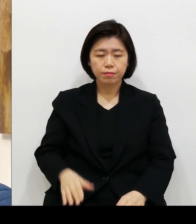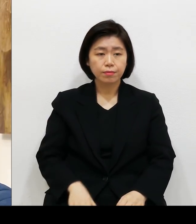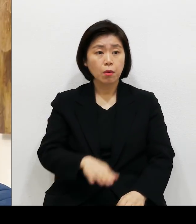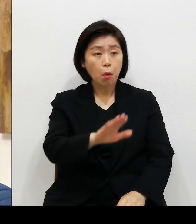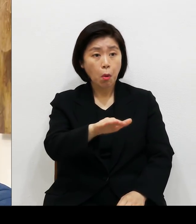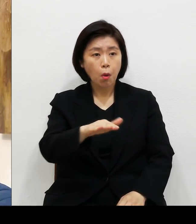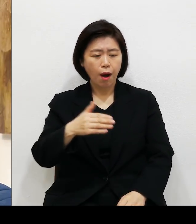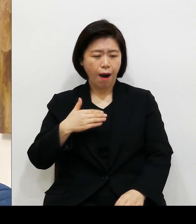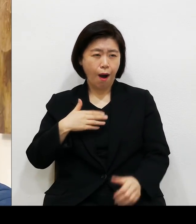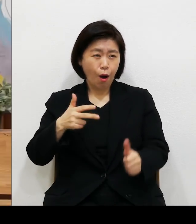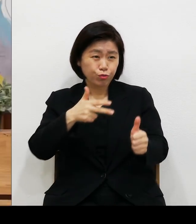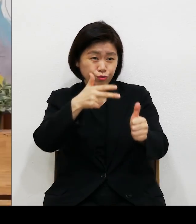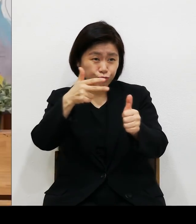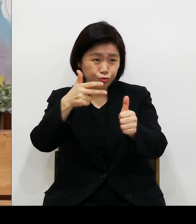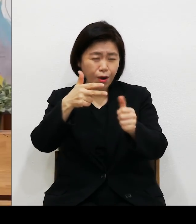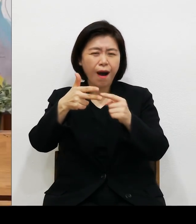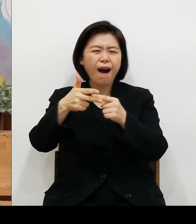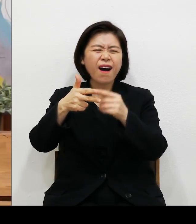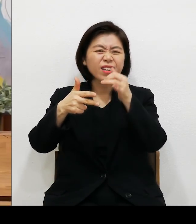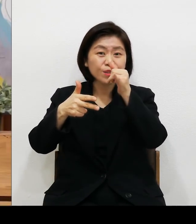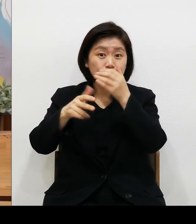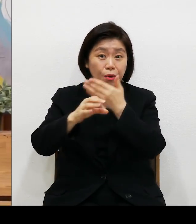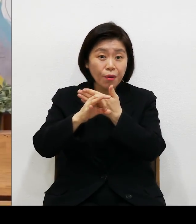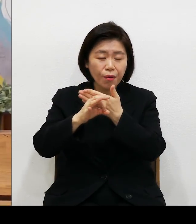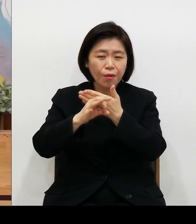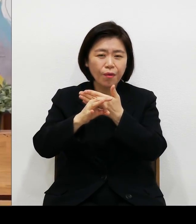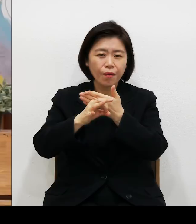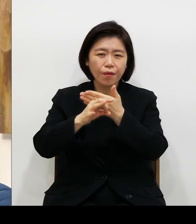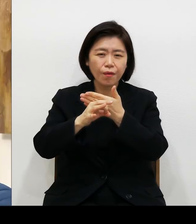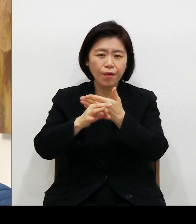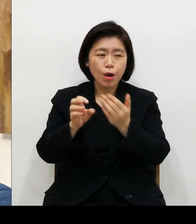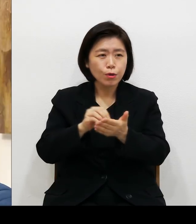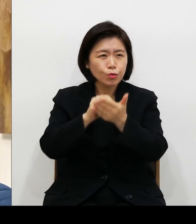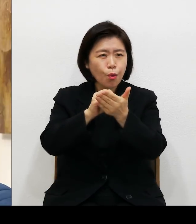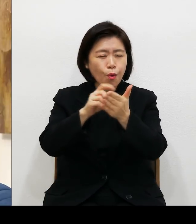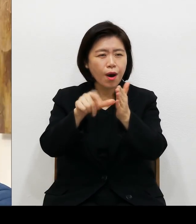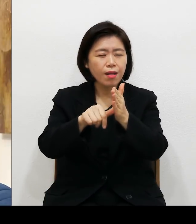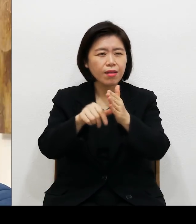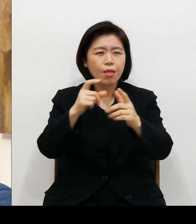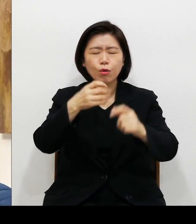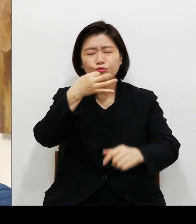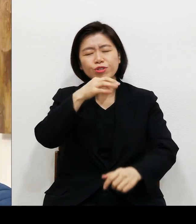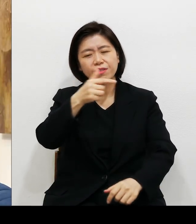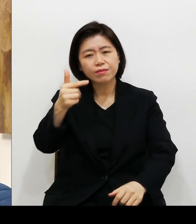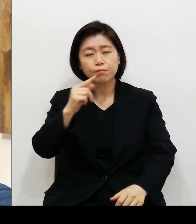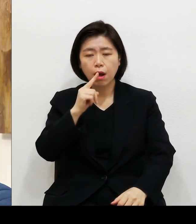소송이 그게 도움이 유리하다. 된다. 그렇죠. 이 유리하다. 말이 그렇죠. 그렇죠. 이 말에 그냥